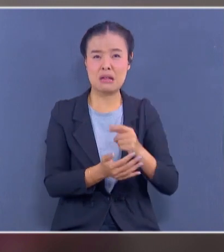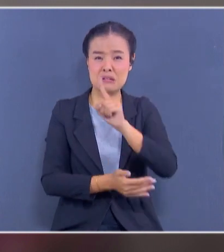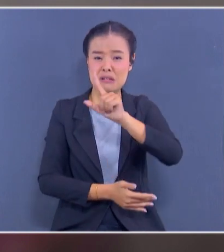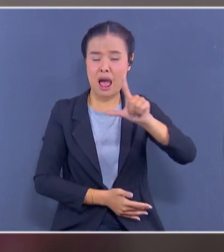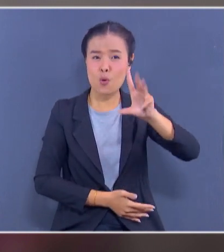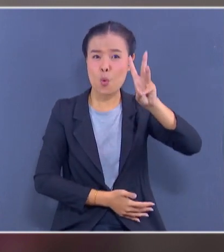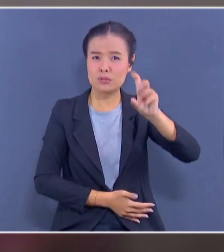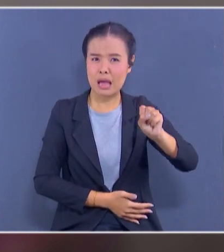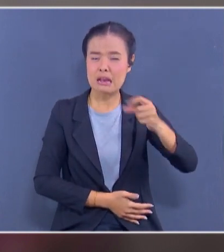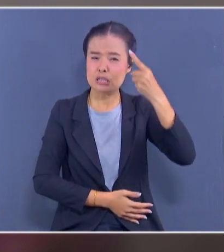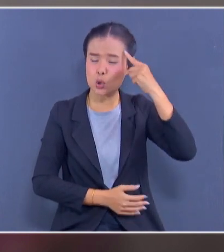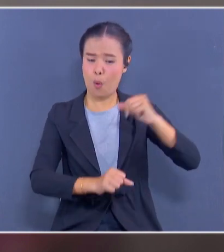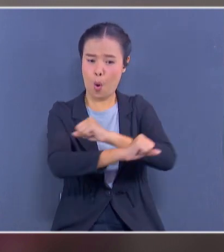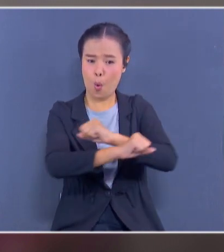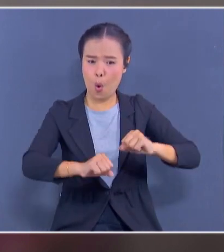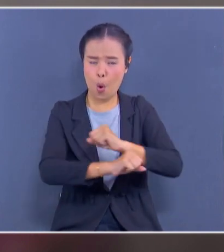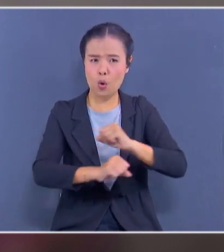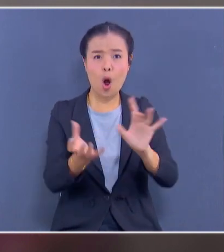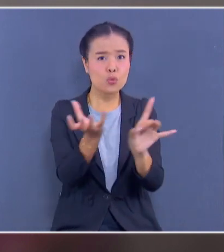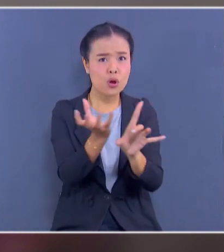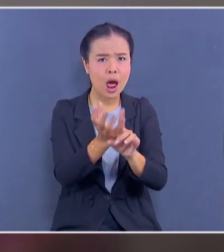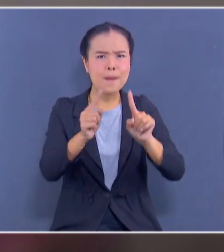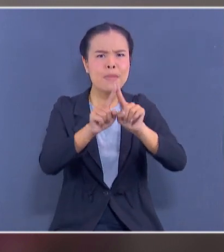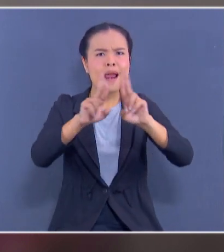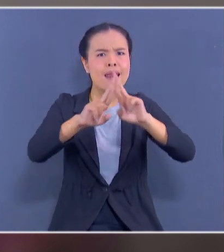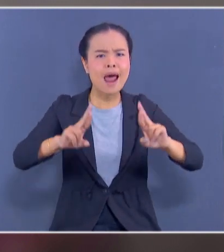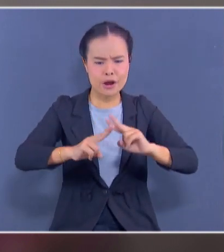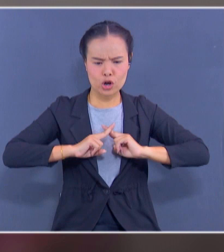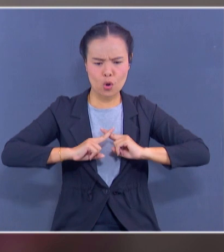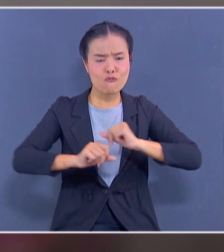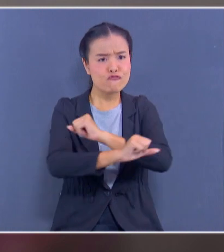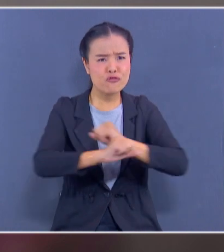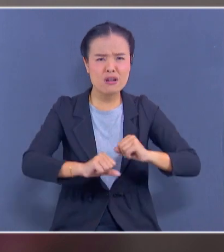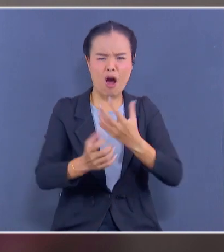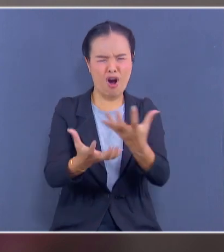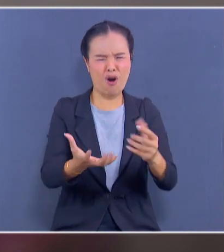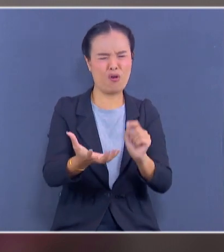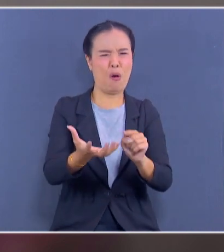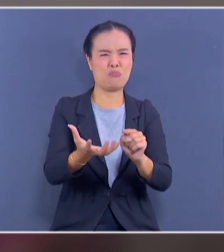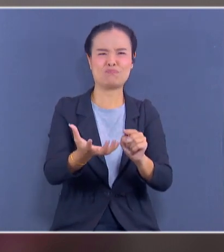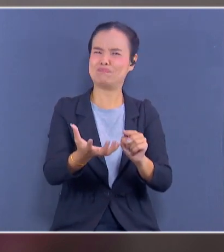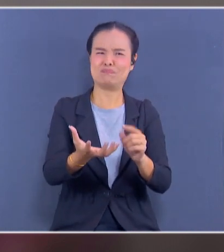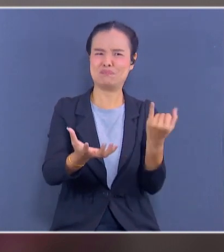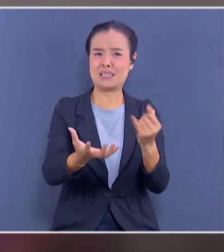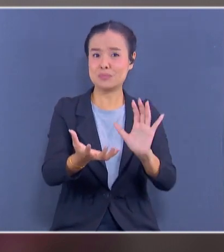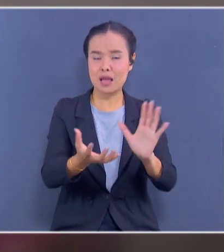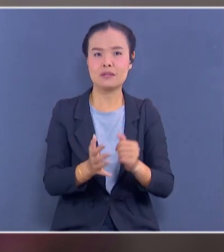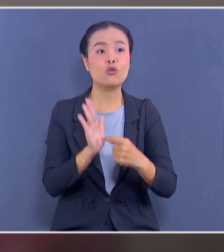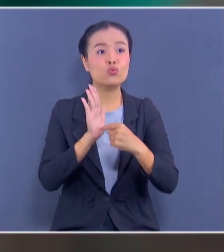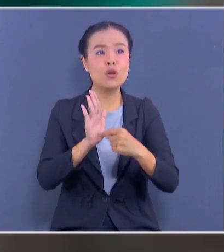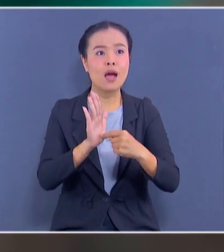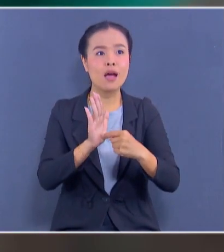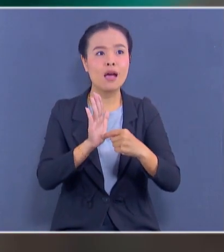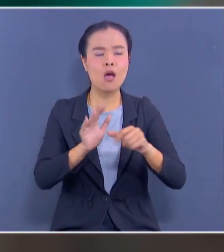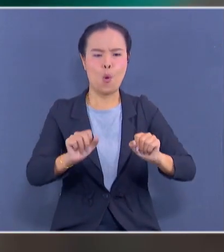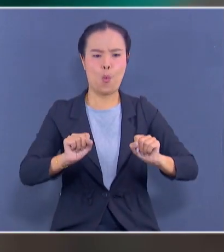นี่อาจจะได้อุปกรณ์การออกกำลังกายดีๆเหมือนในฟิตเนสหรือเปล่าไม่ใช่อุปกรณ์ลักษณะแบบนี้ไหมอย่างเช่นชุดโยกสป